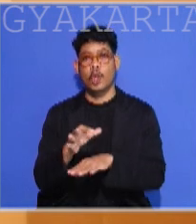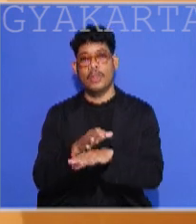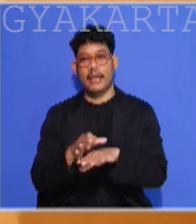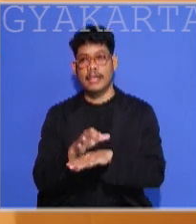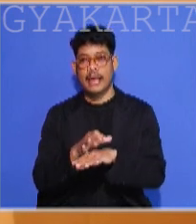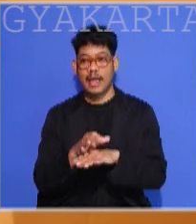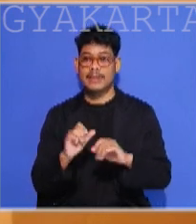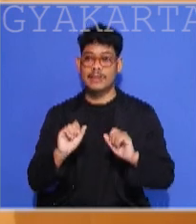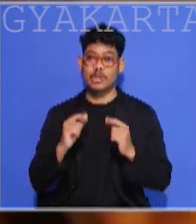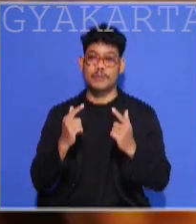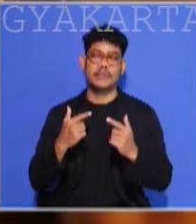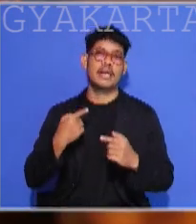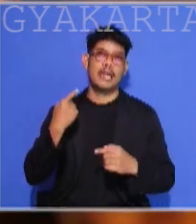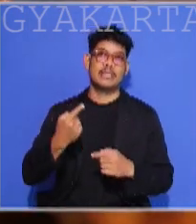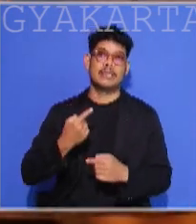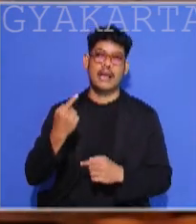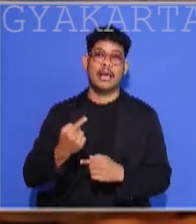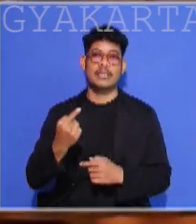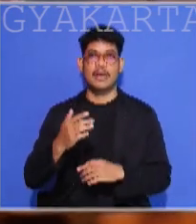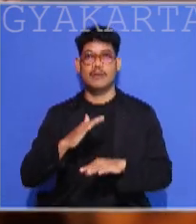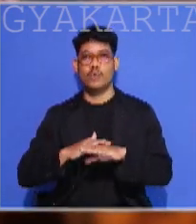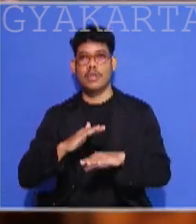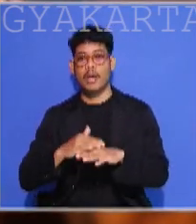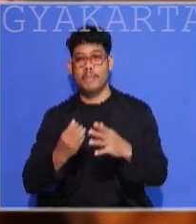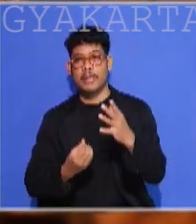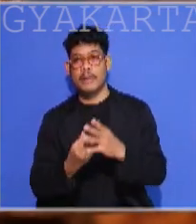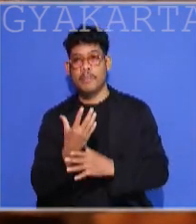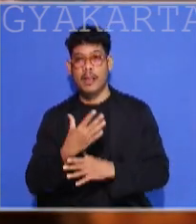sehari-hari tradisi hingga perkembangan